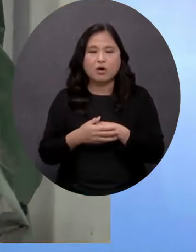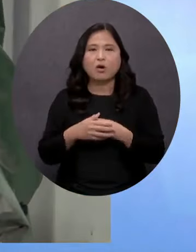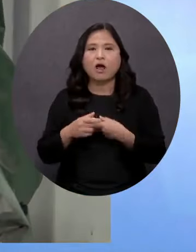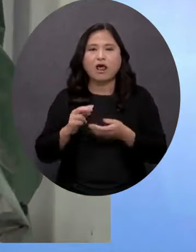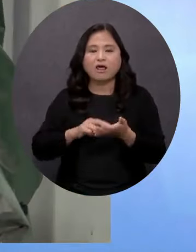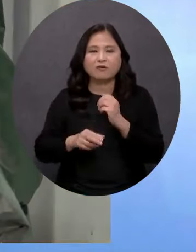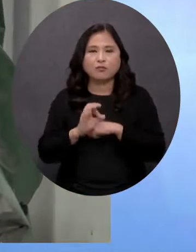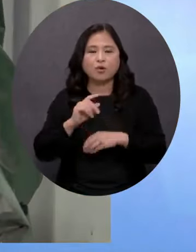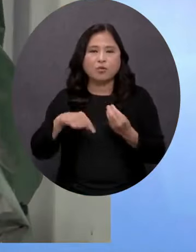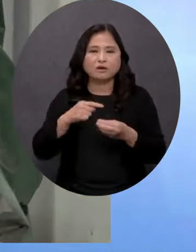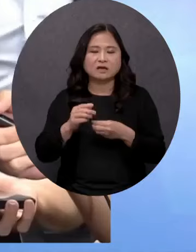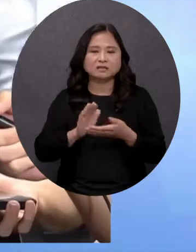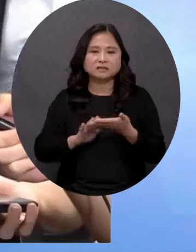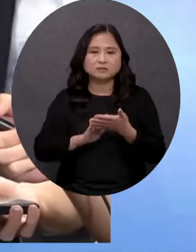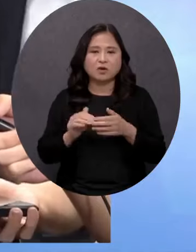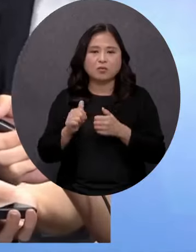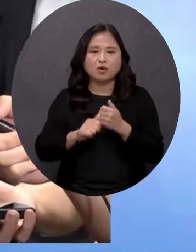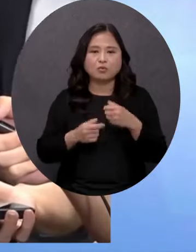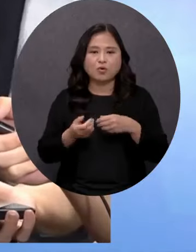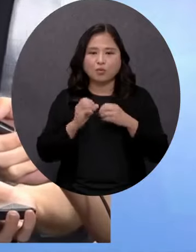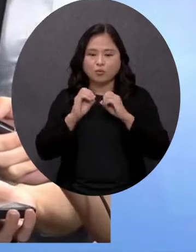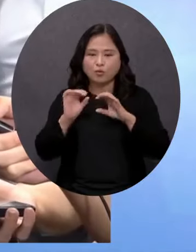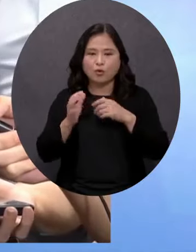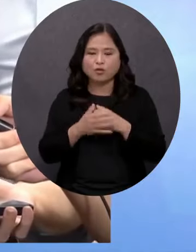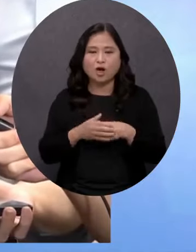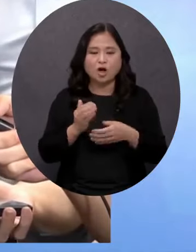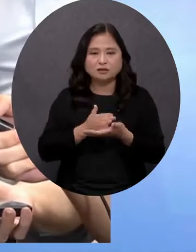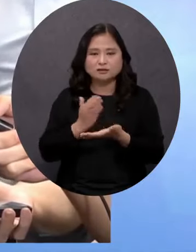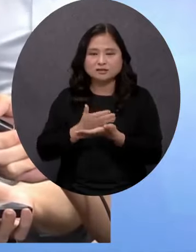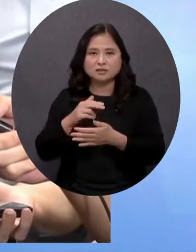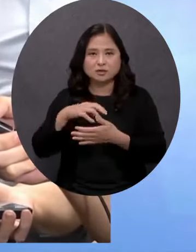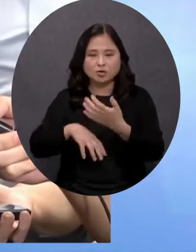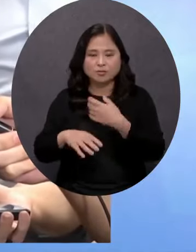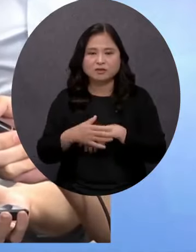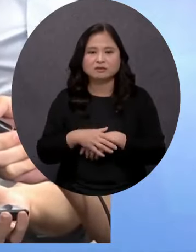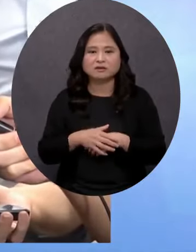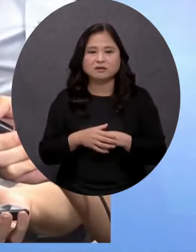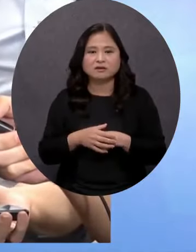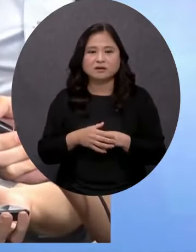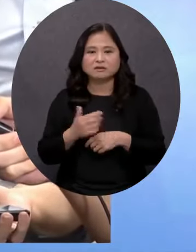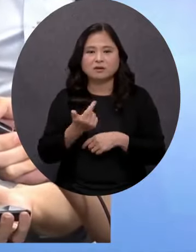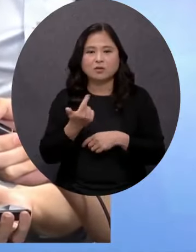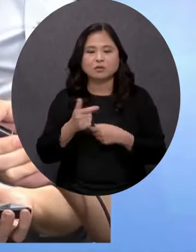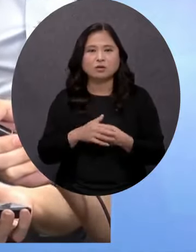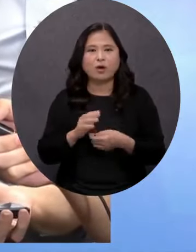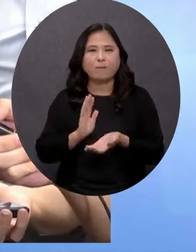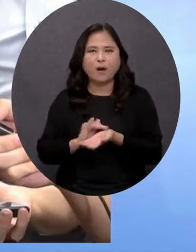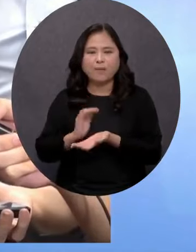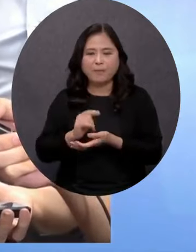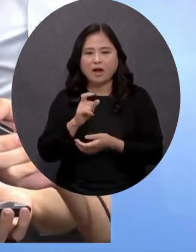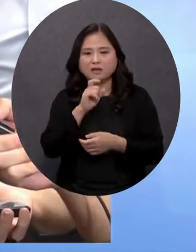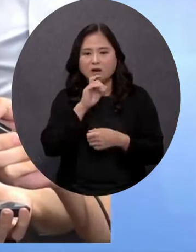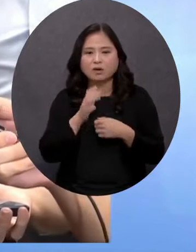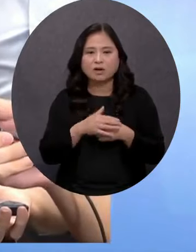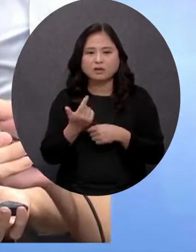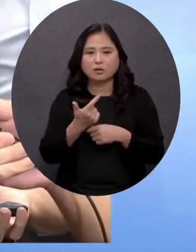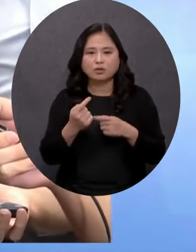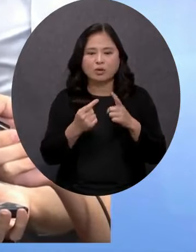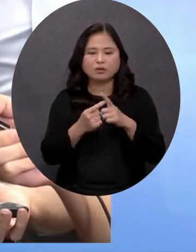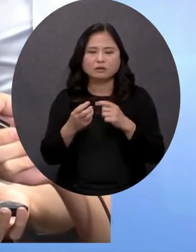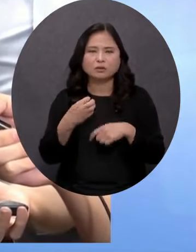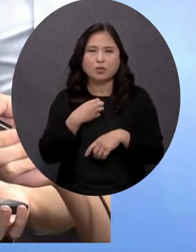报。 在我們私人私事裏面，我們都看到的確是有很多的問題產生的，很多人他們會覺